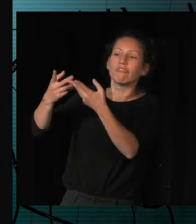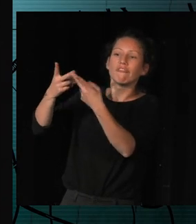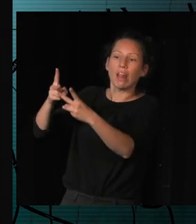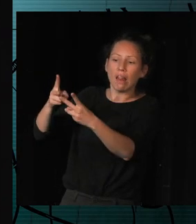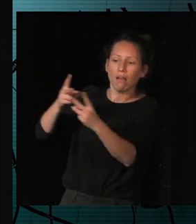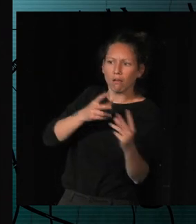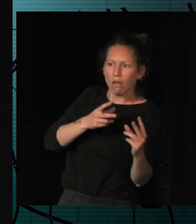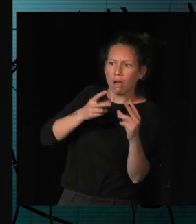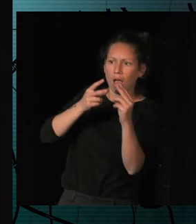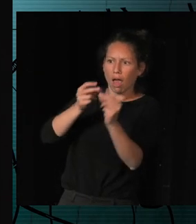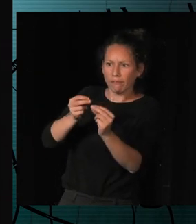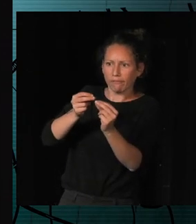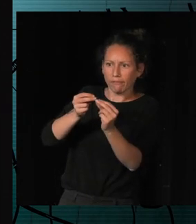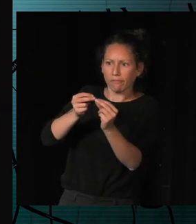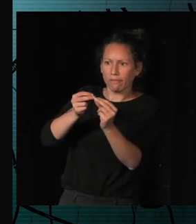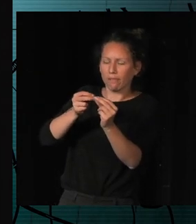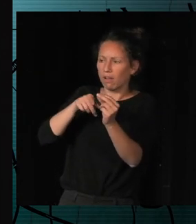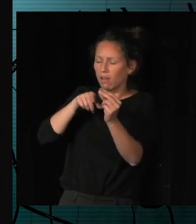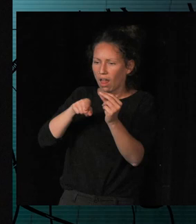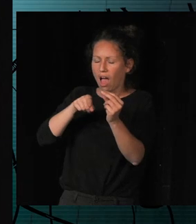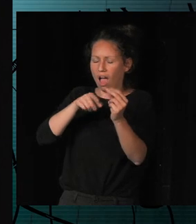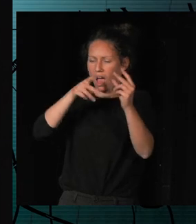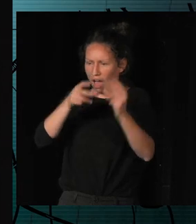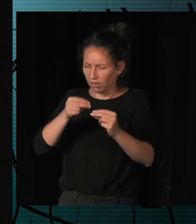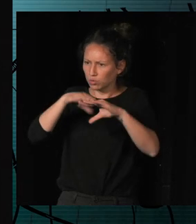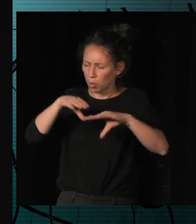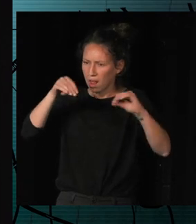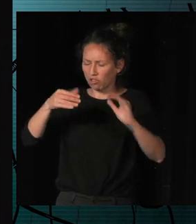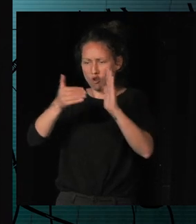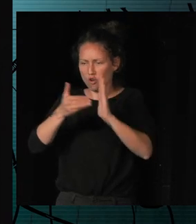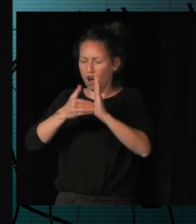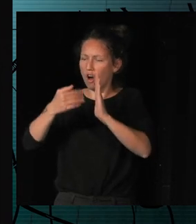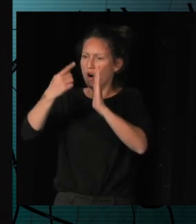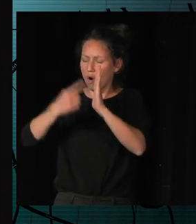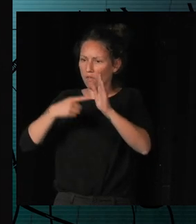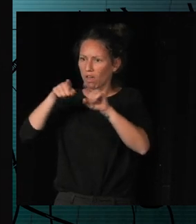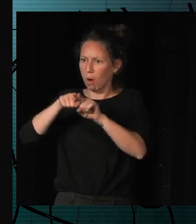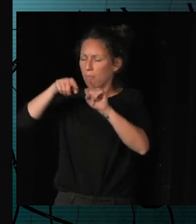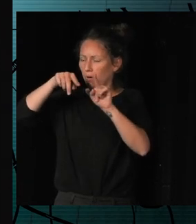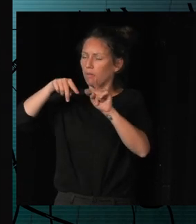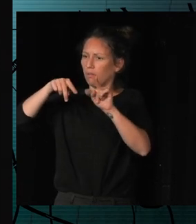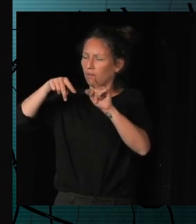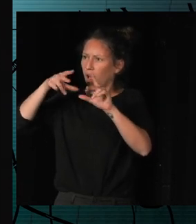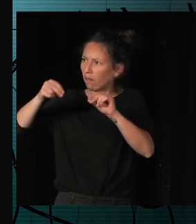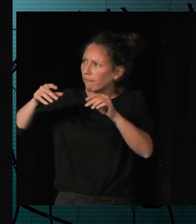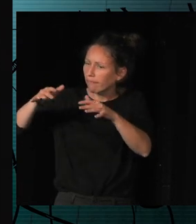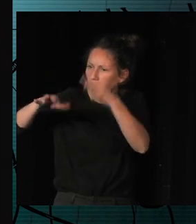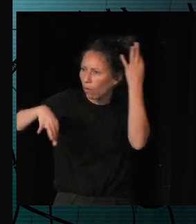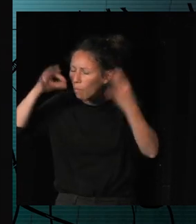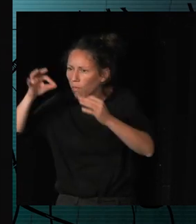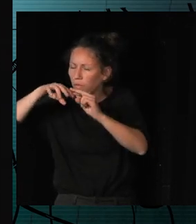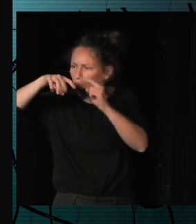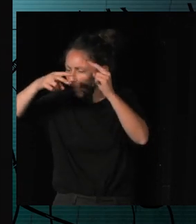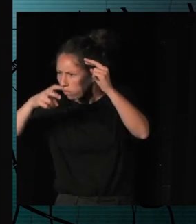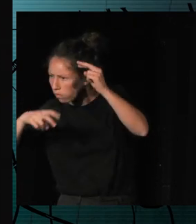refait une espèce de parcours initiatique de tu vas descendre et tu vas faire et j'ai l'impression qu'on revient à un début de film un début d'aventure et en même temps ça met en place cette